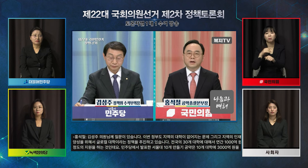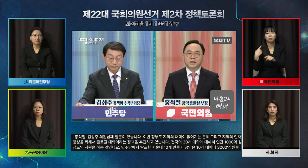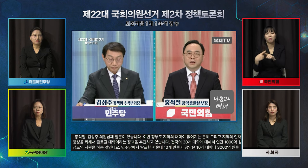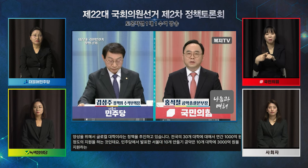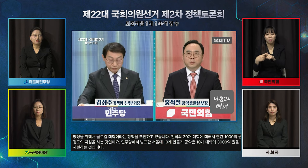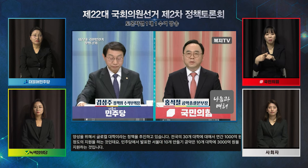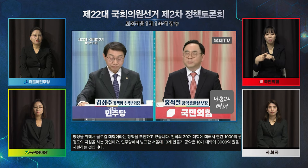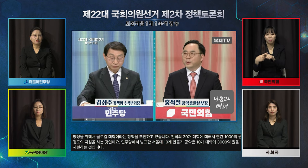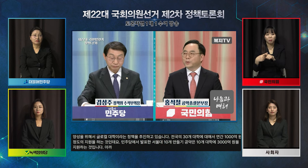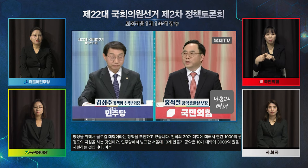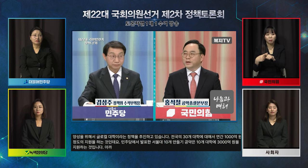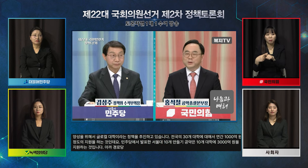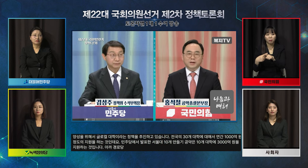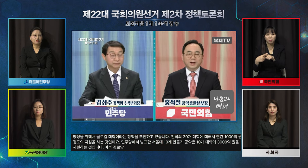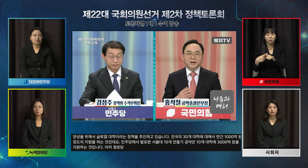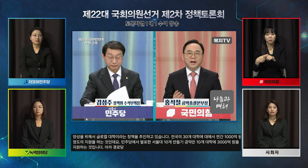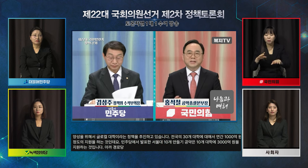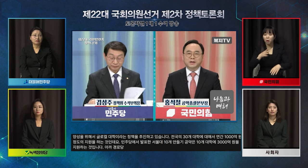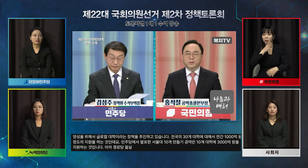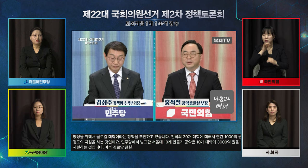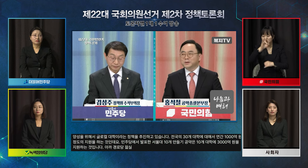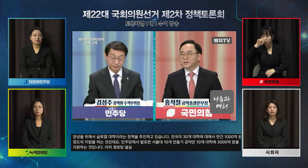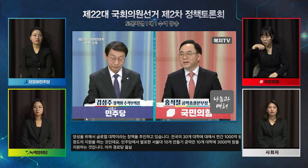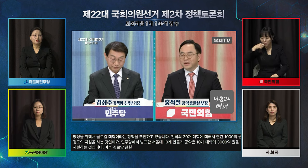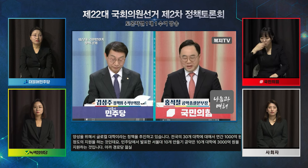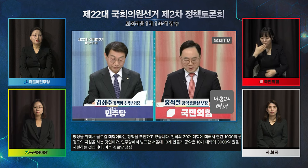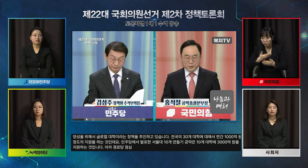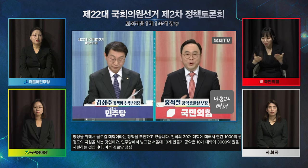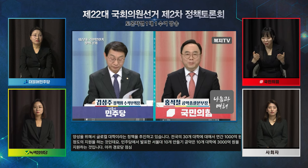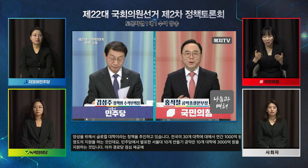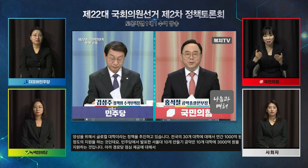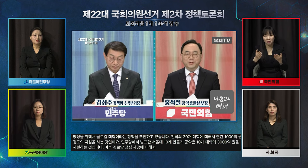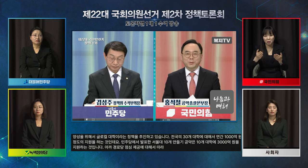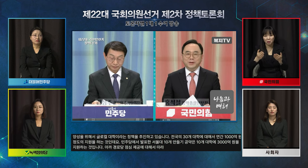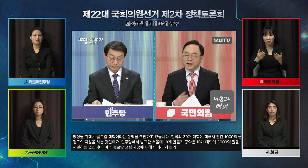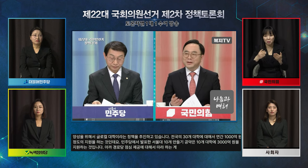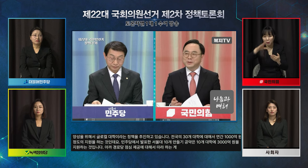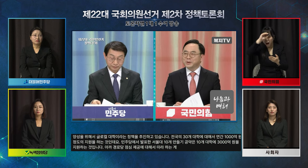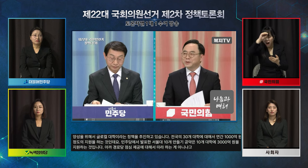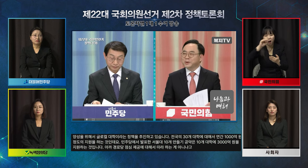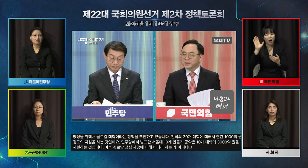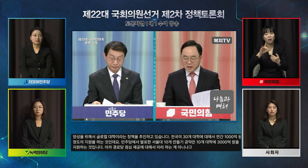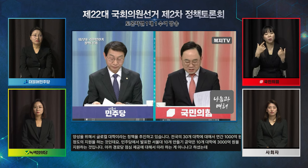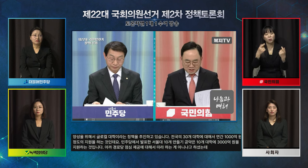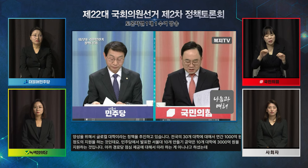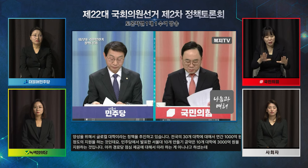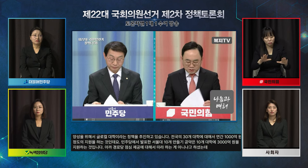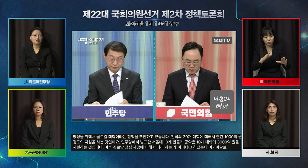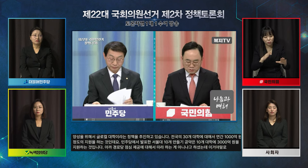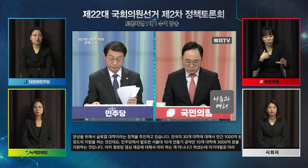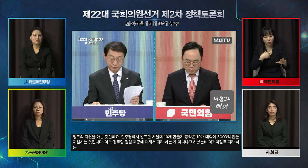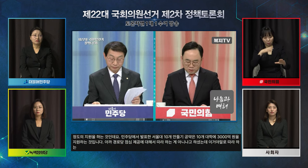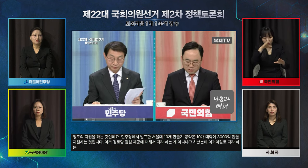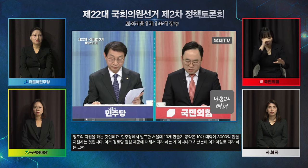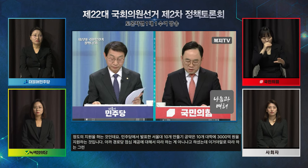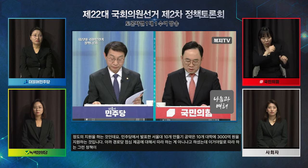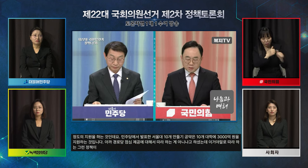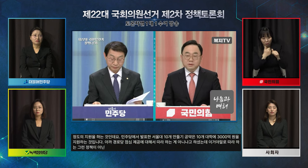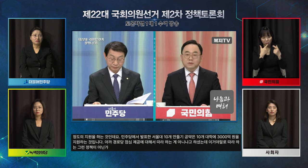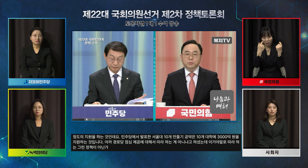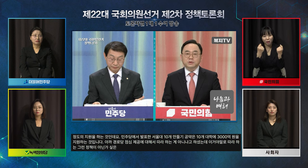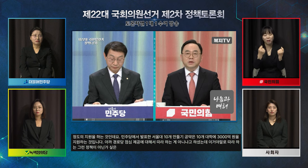경로당 점심 제공에 대해서 따라하기 아니냐라고 하셨는데 이거야말로 따라하는 그런 정책이 아닌가 싶은 생각이 들고요.